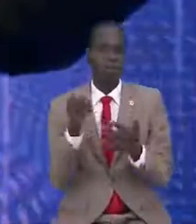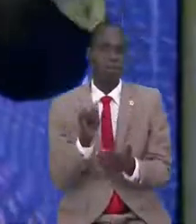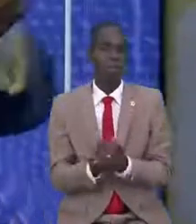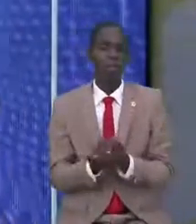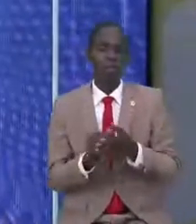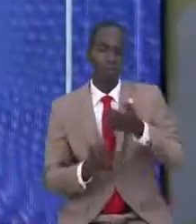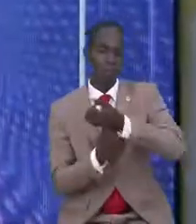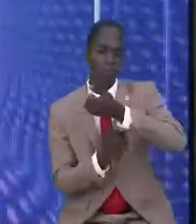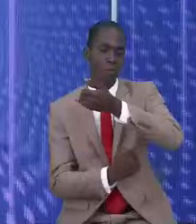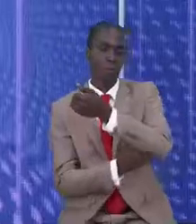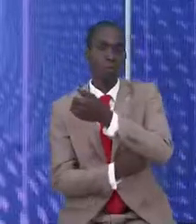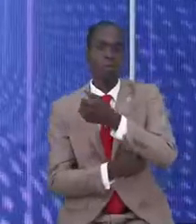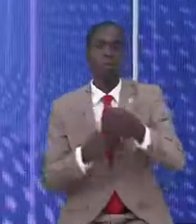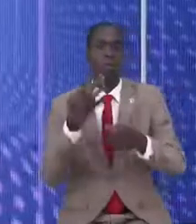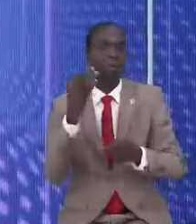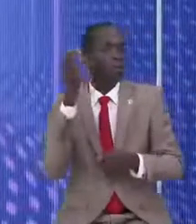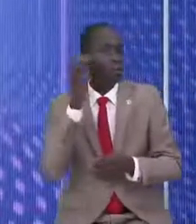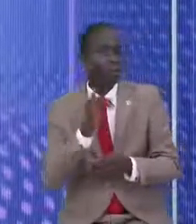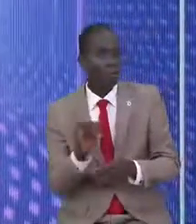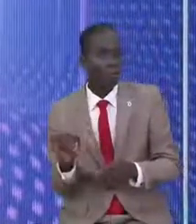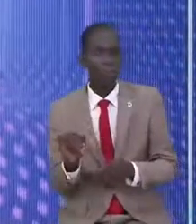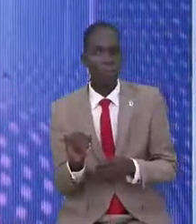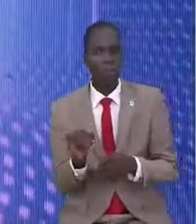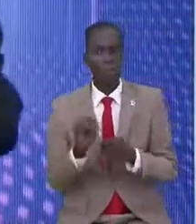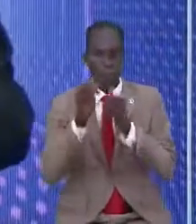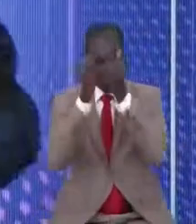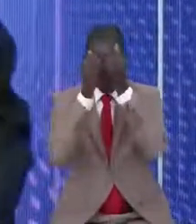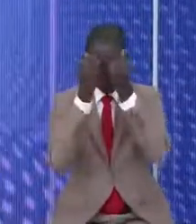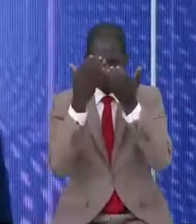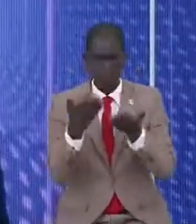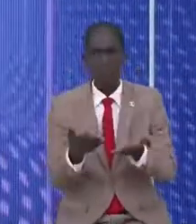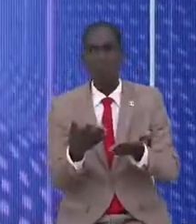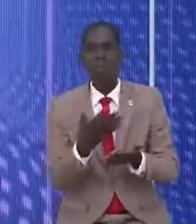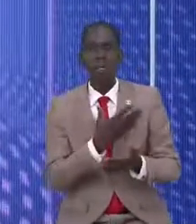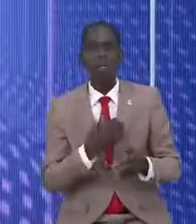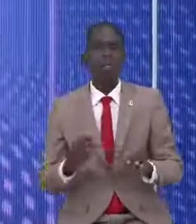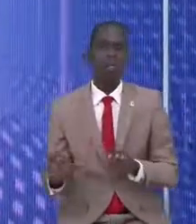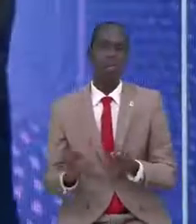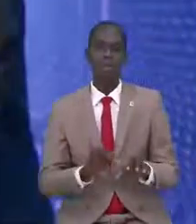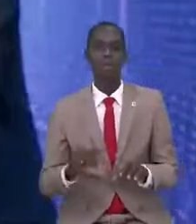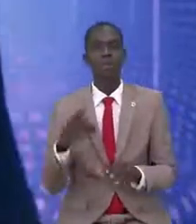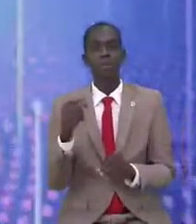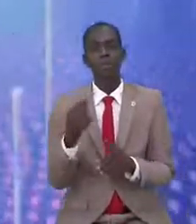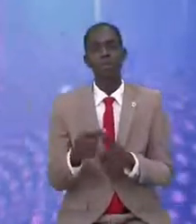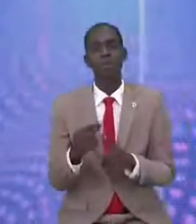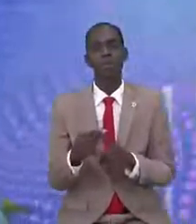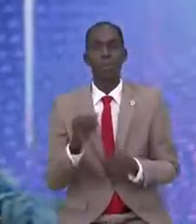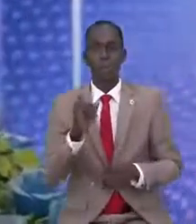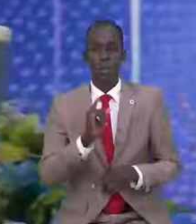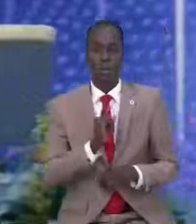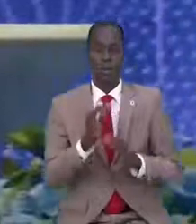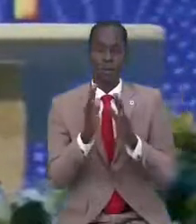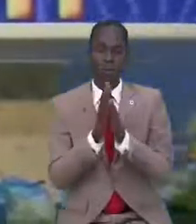pas la fondation d'écouter, la fondation de pratiquer la parole n'est pas là. Je